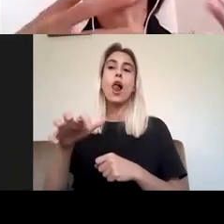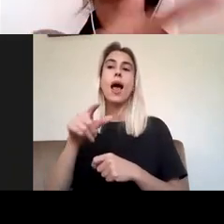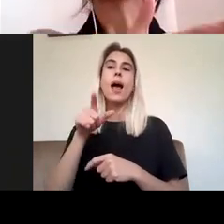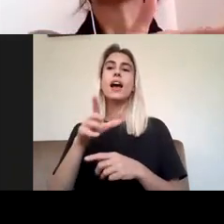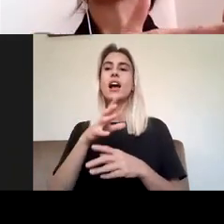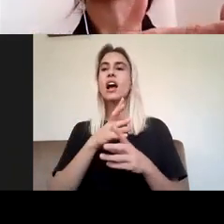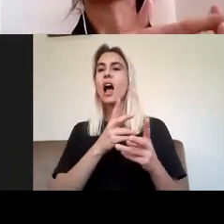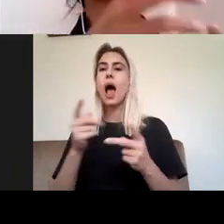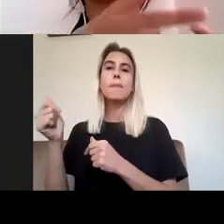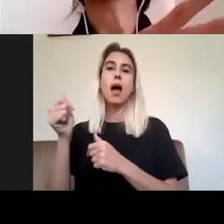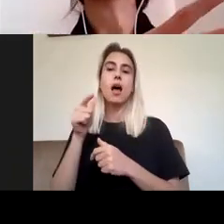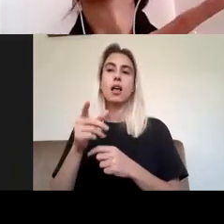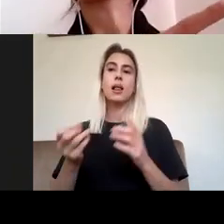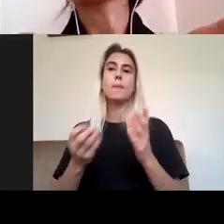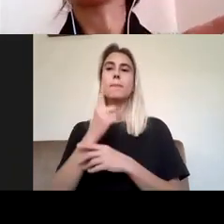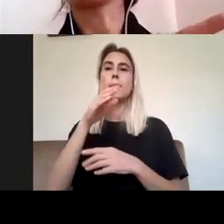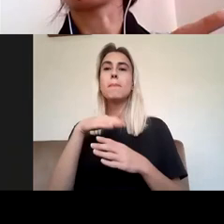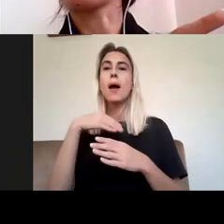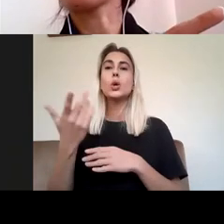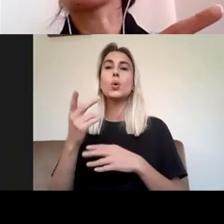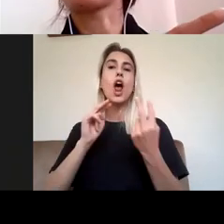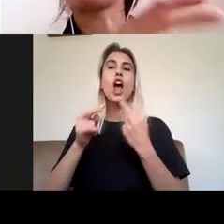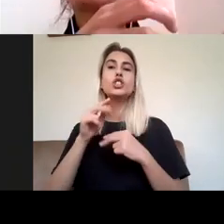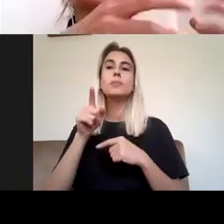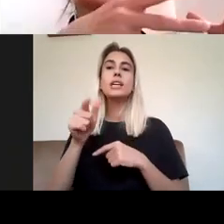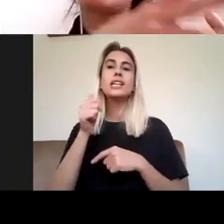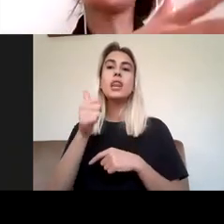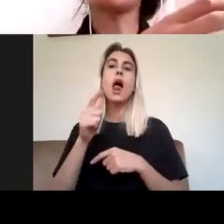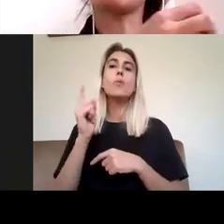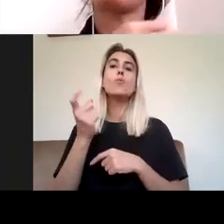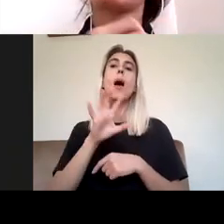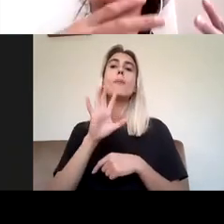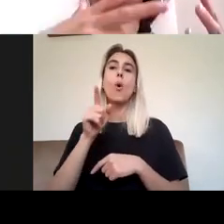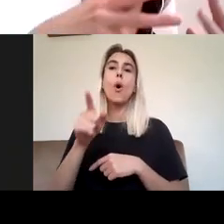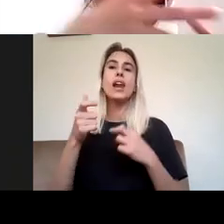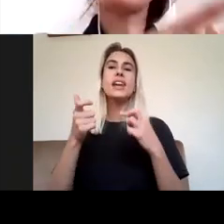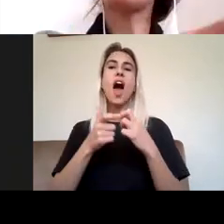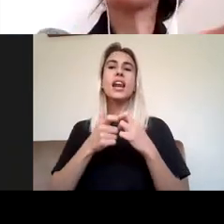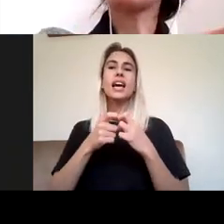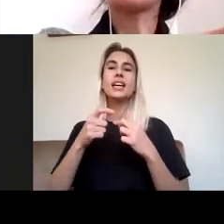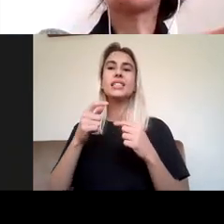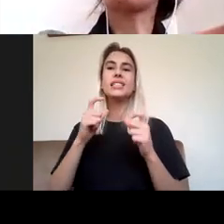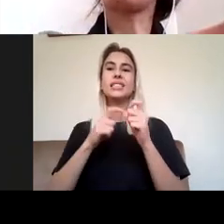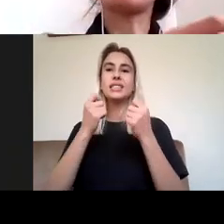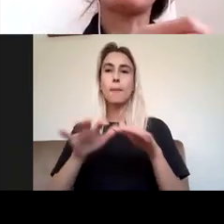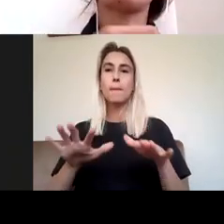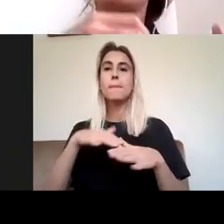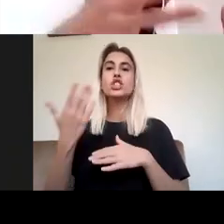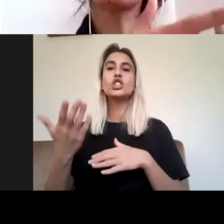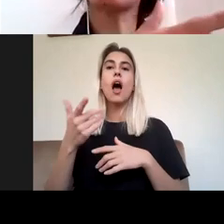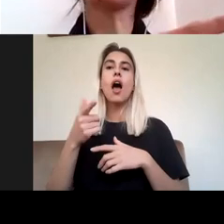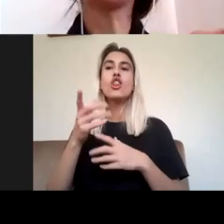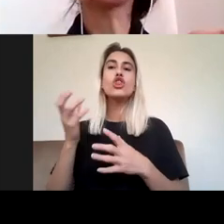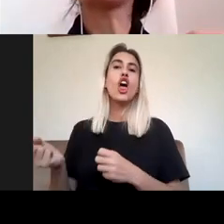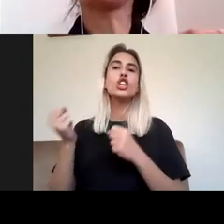yaratır. Bir tekelleşme var çünkü başka bir ulaşım kanalı bulamıyor insanlar. Oraya bir raylı sistem ya da başka bir taşıma moduyla